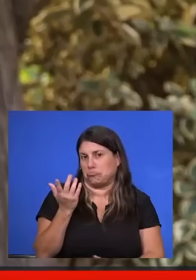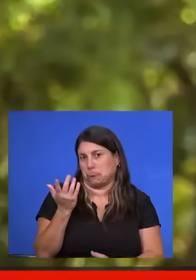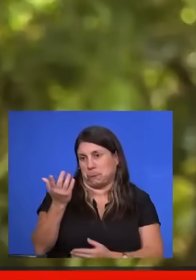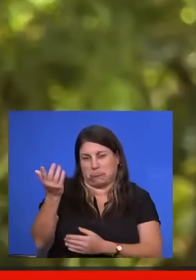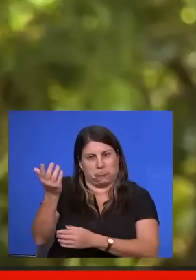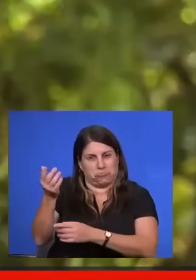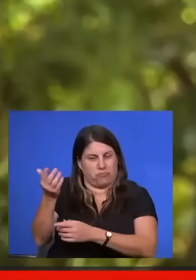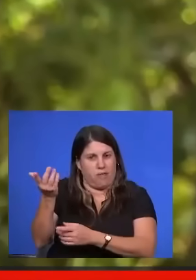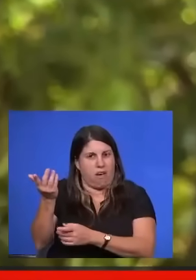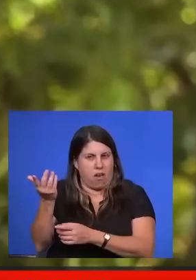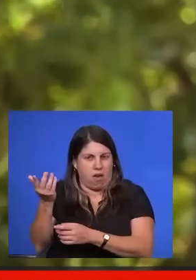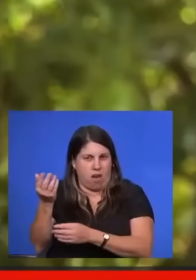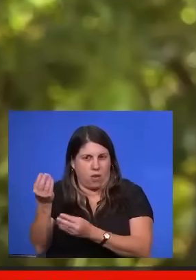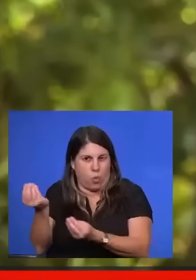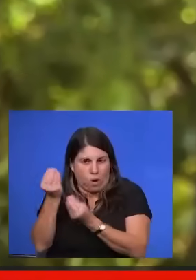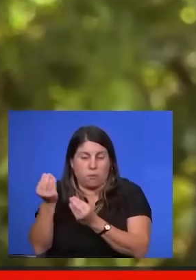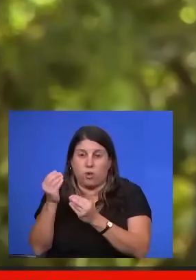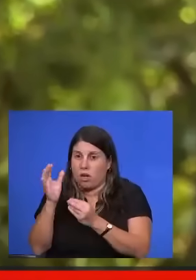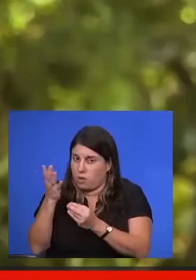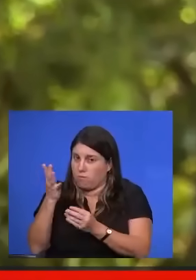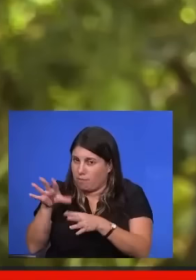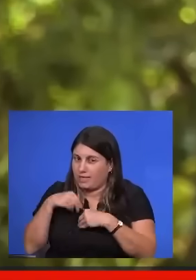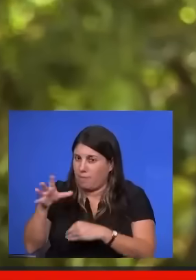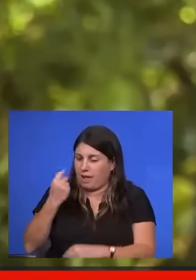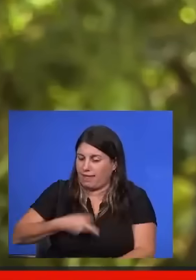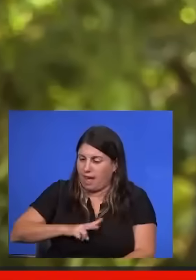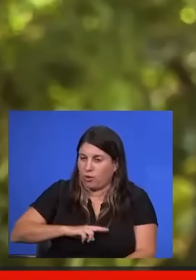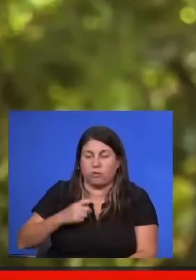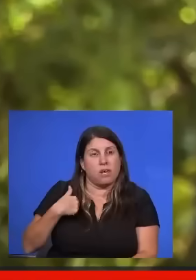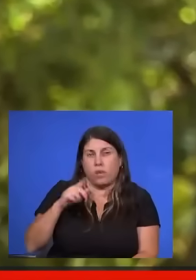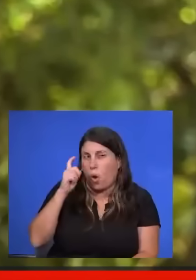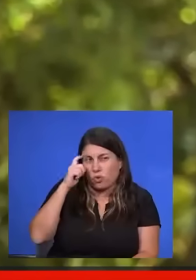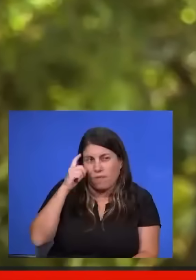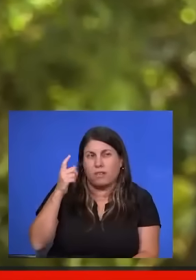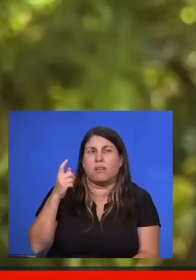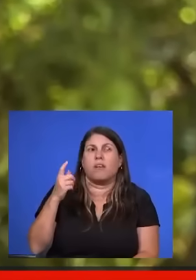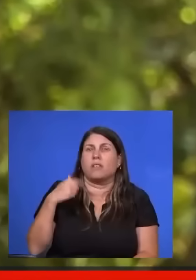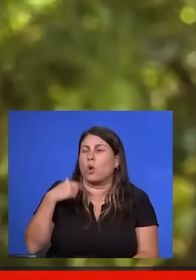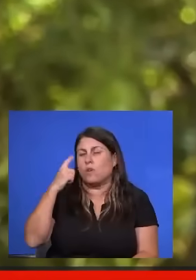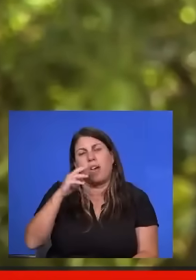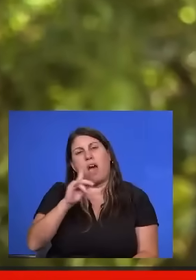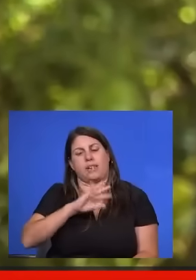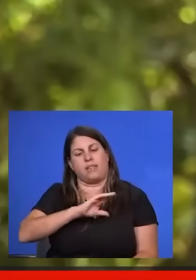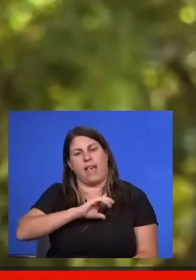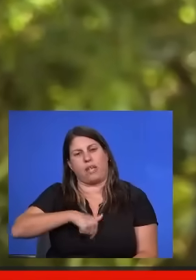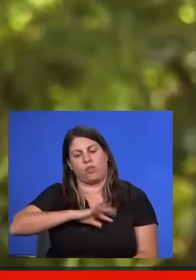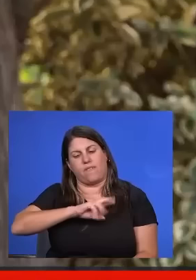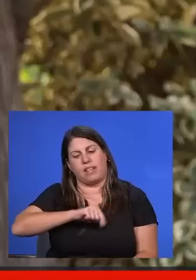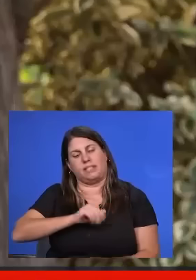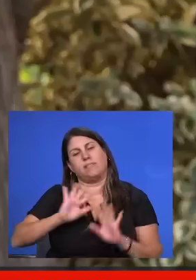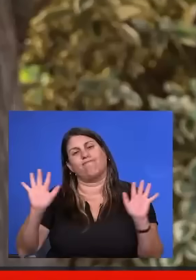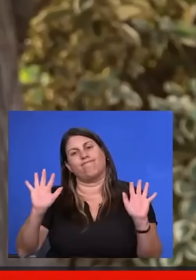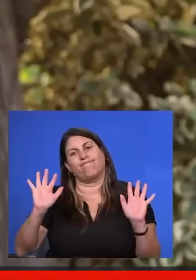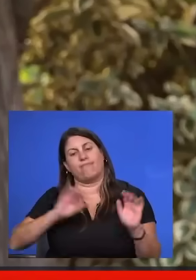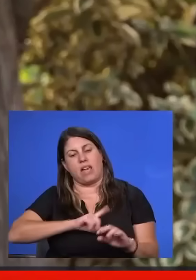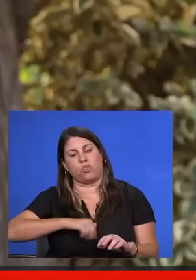אחריות. אני לא חושב שחוץ... אני חושב שזה רק הרשות הפלסטינית. רק הרשות הפלסטינית. היא